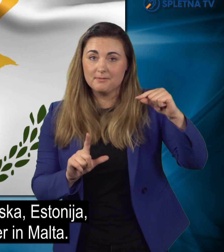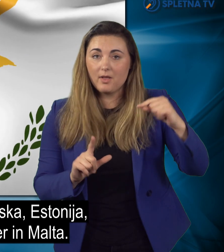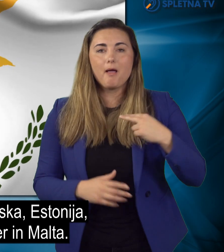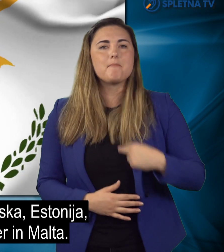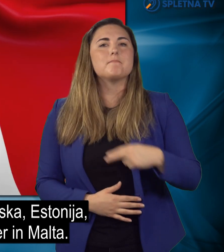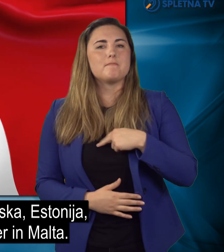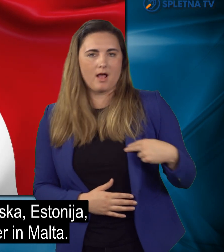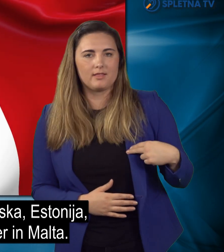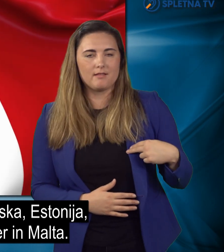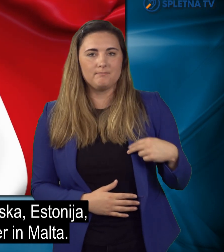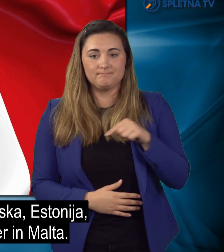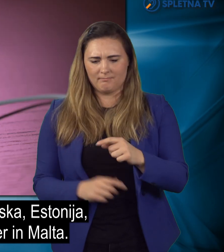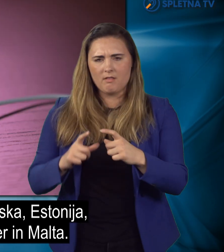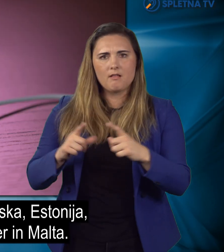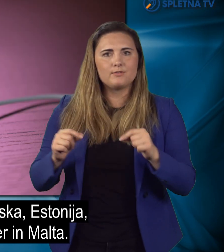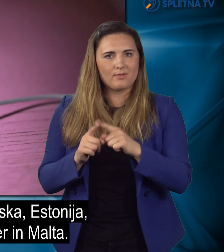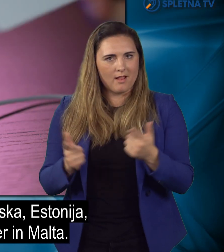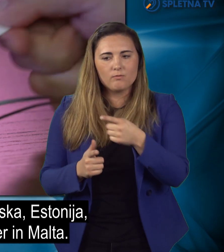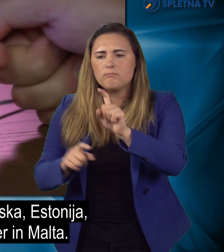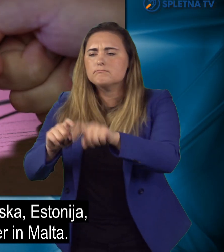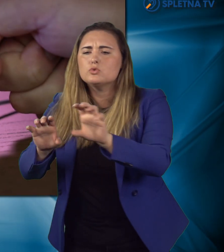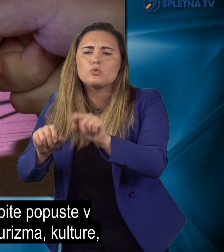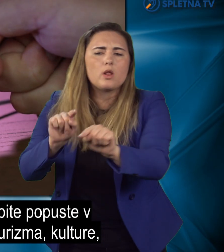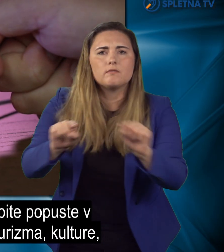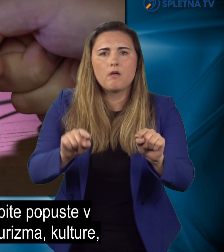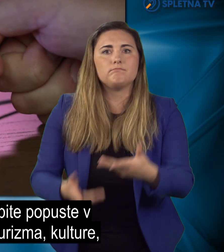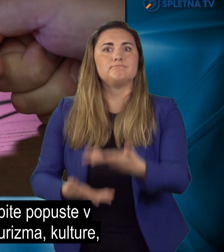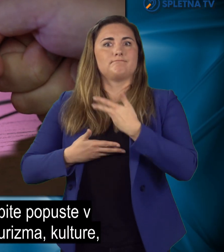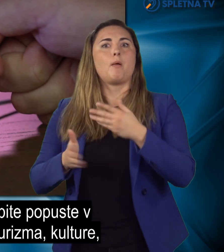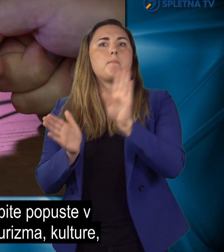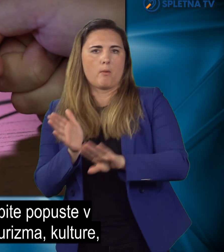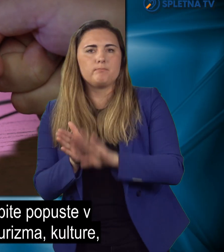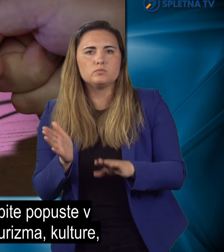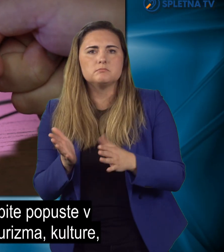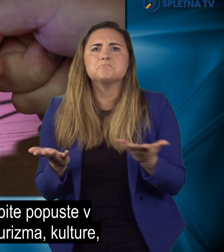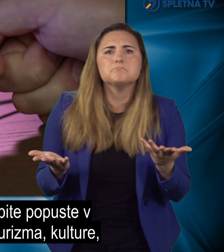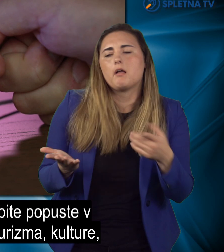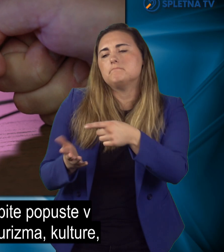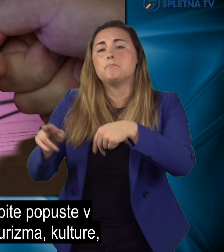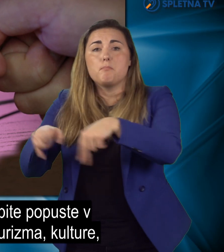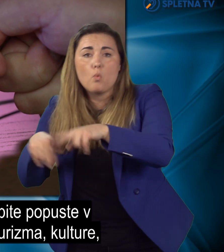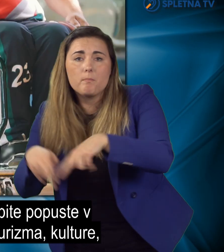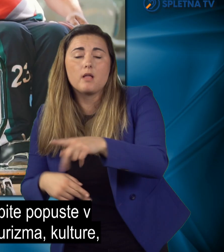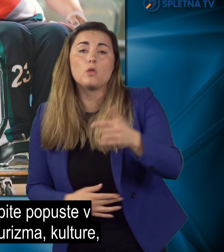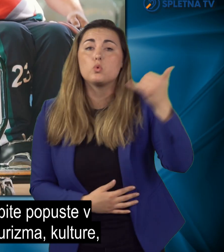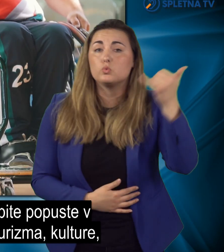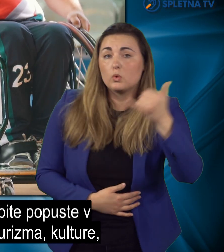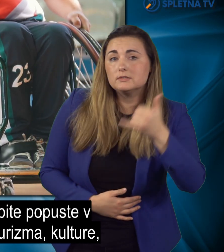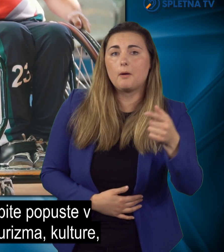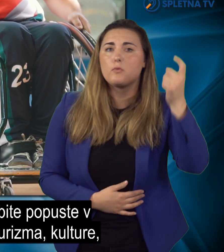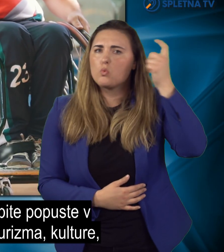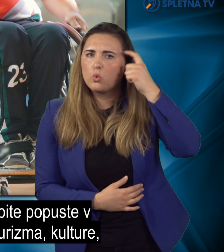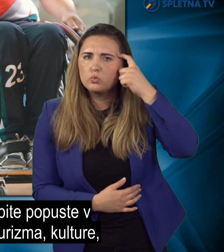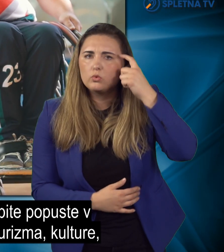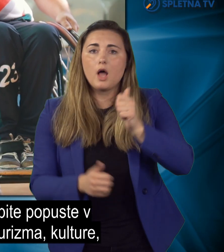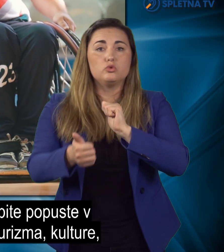Estonija, Romunija, Ciper in Malta. S kartico lahko dobite popuste v storitvah